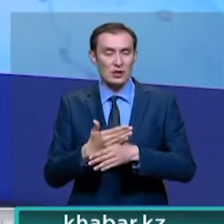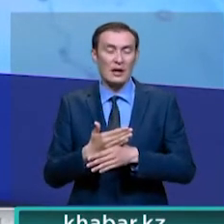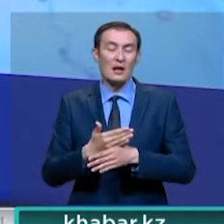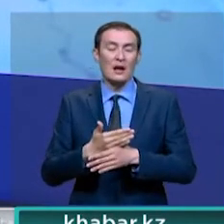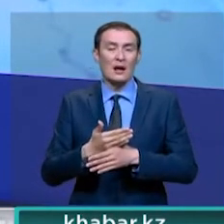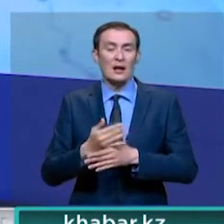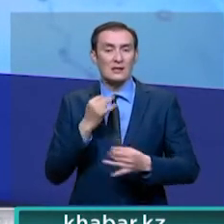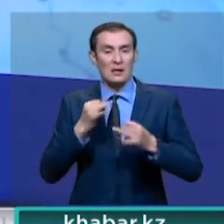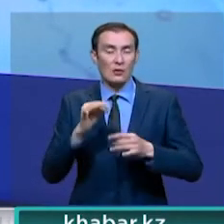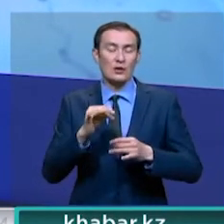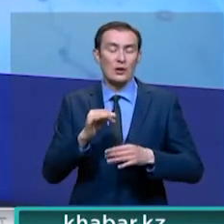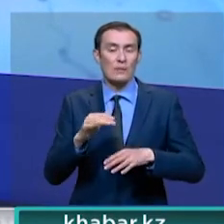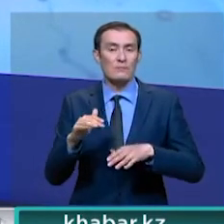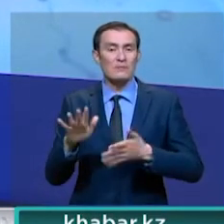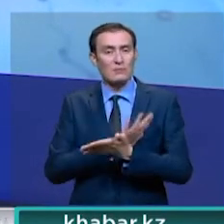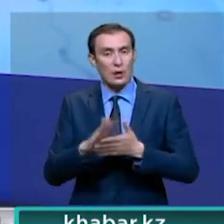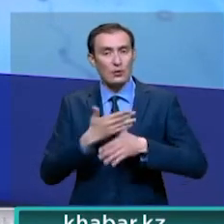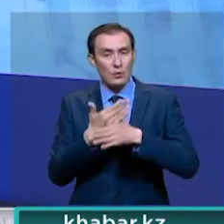афганского диалога и гуманитарную помощь его стране